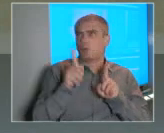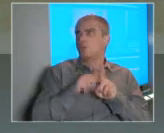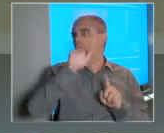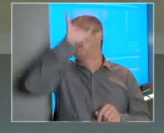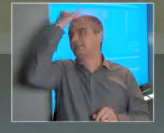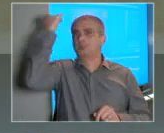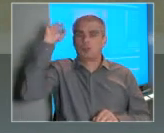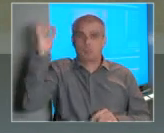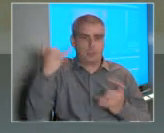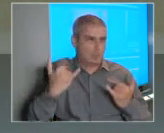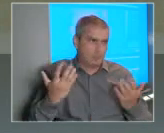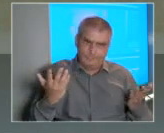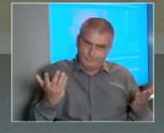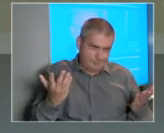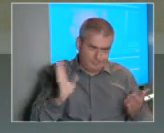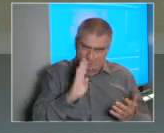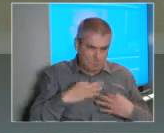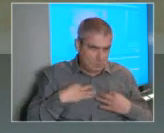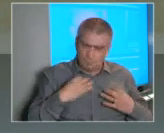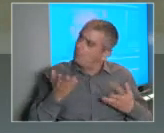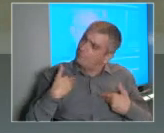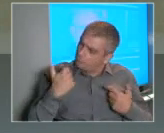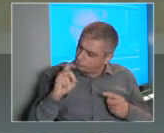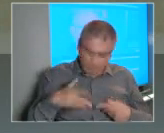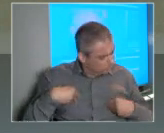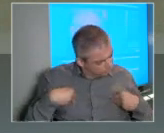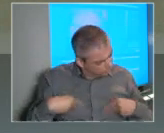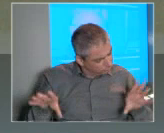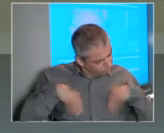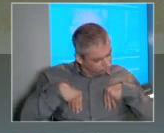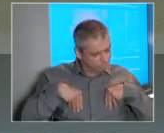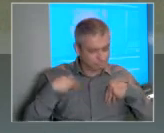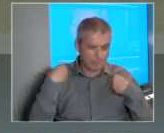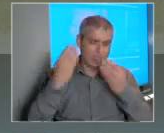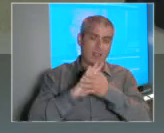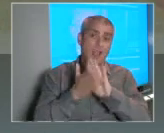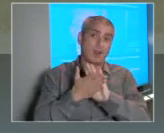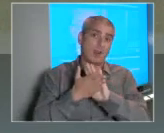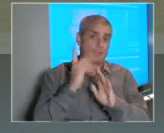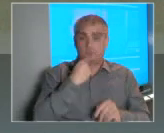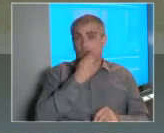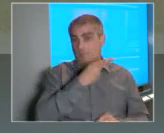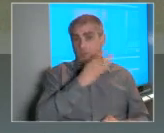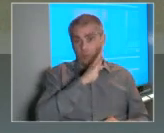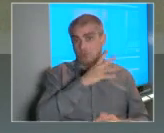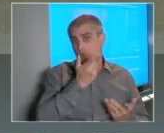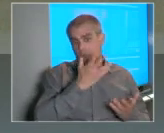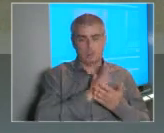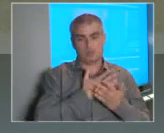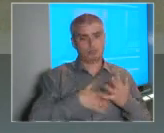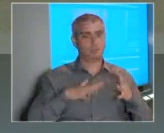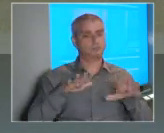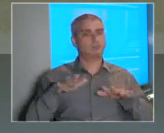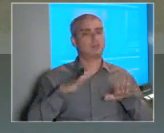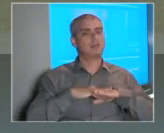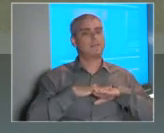קיצוניות. היום אני חושב שנתניהו זה לא משנה, תנו לו 61, הוא ילך על זה. אלא אם כן מה שאמר ברדוגו בראשית התוכנית שהוא רוצה ממשלת